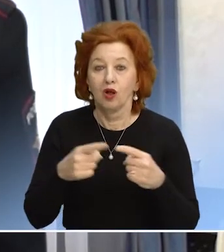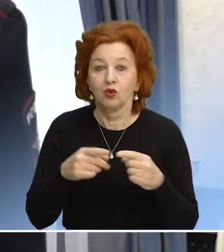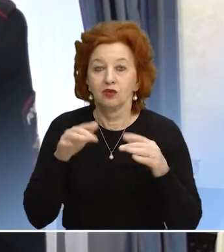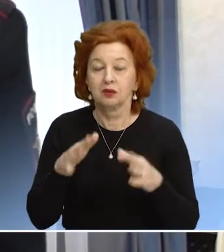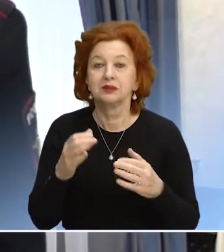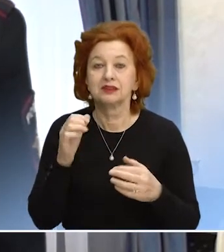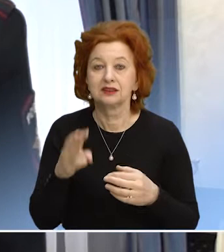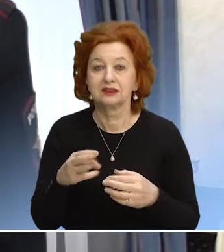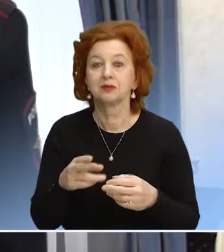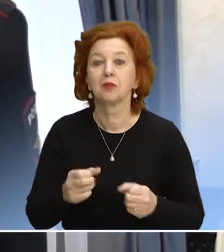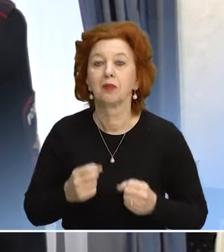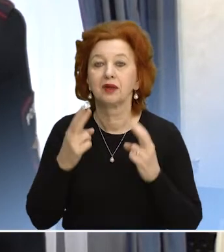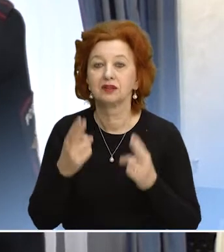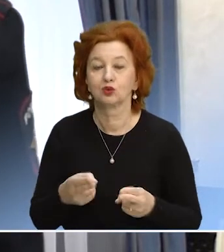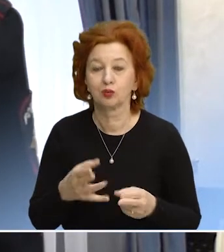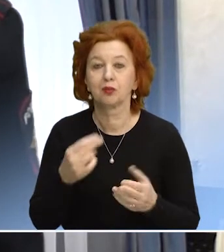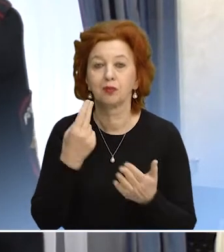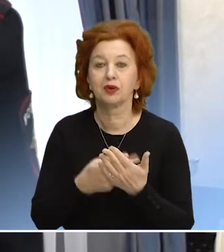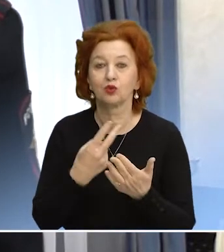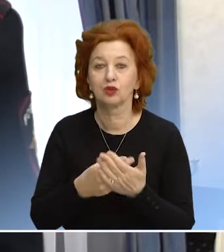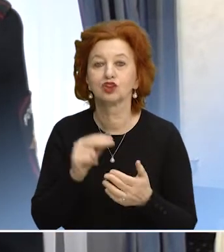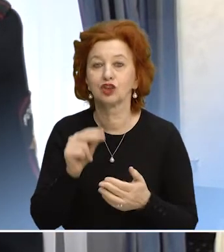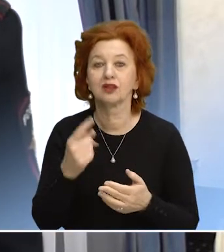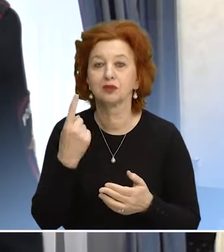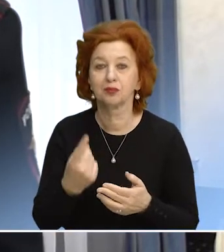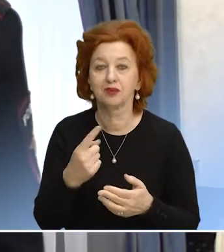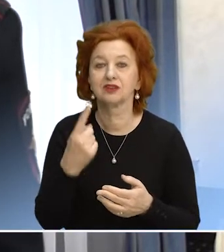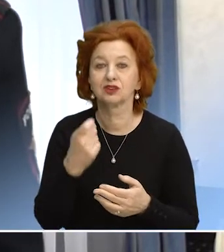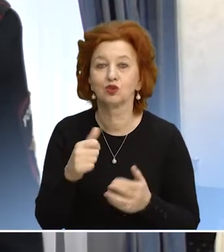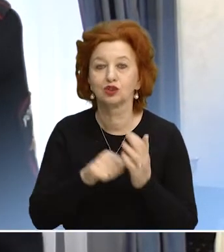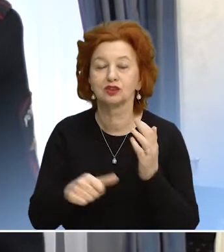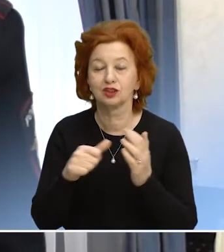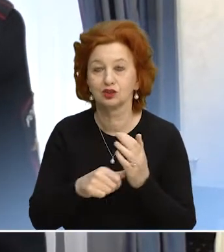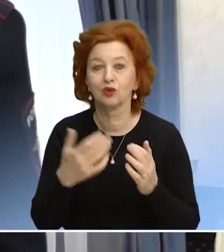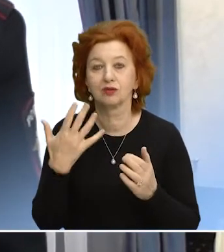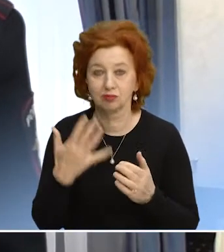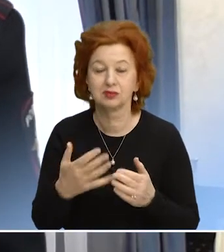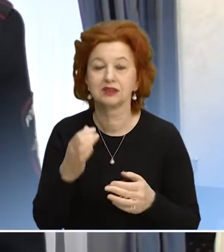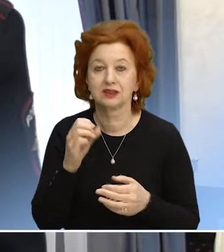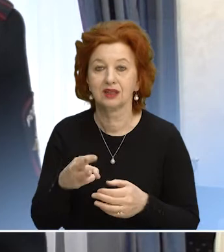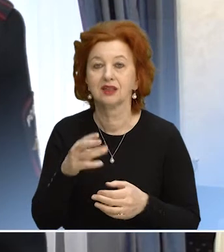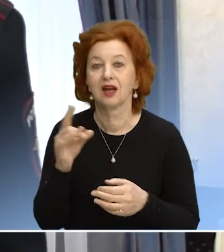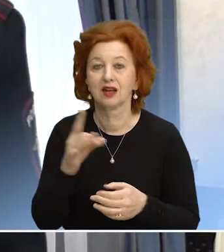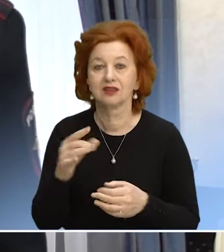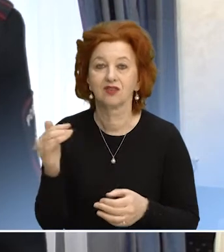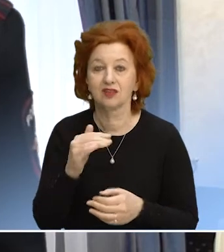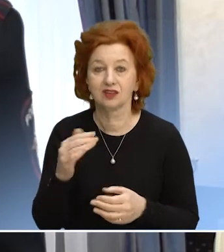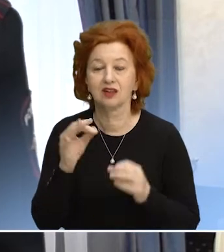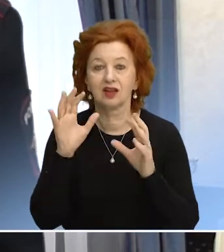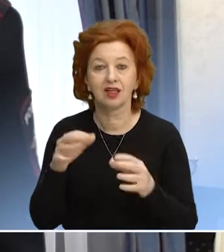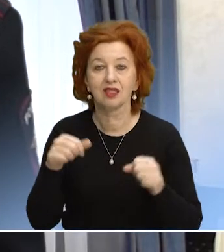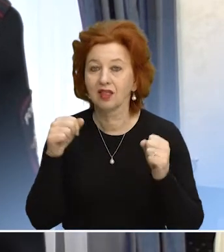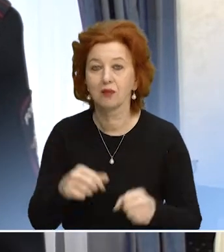возбуждено уголовное дело по признакам преступления, предусмотренного частью 1 статьи 166 Уголовного кодекса Российской